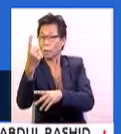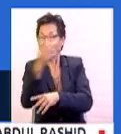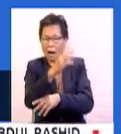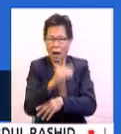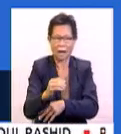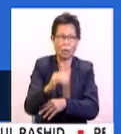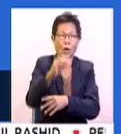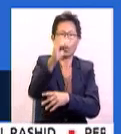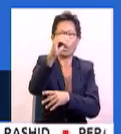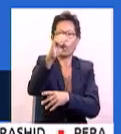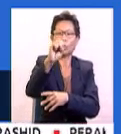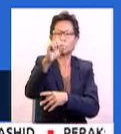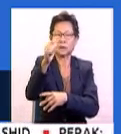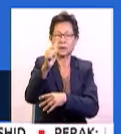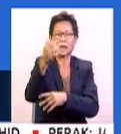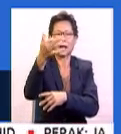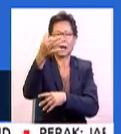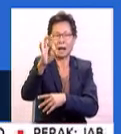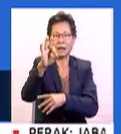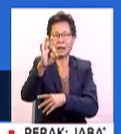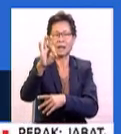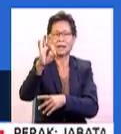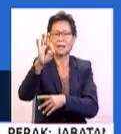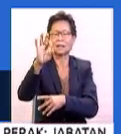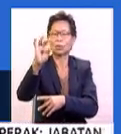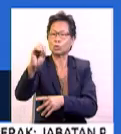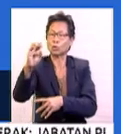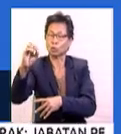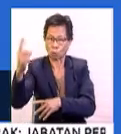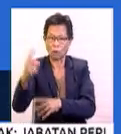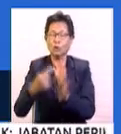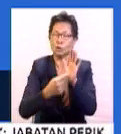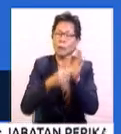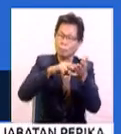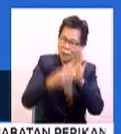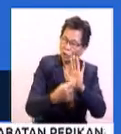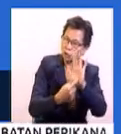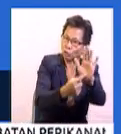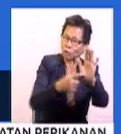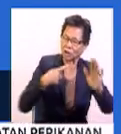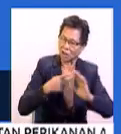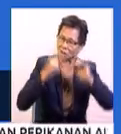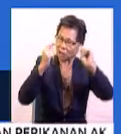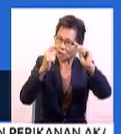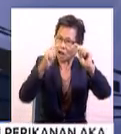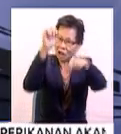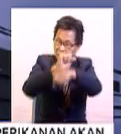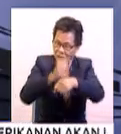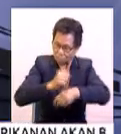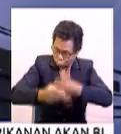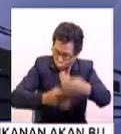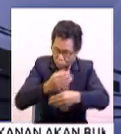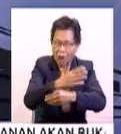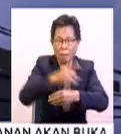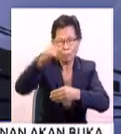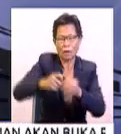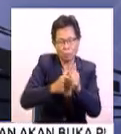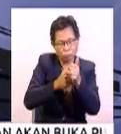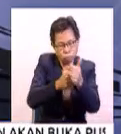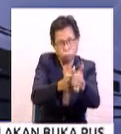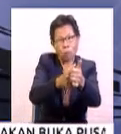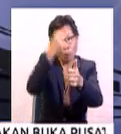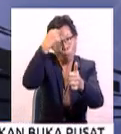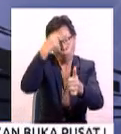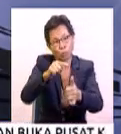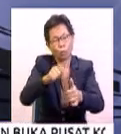juga OSAS 18001, dan ini memberikan gambaran bahawa kita mempunyai tata cara kerja, proses yang perlu dipatuhi